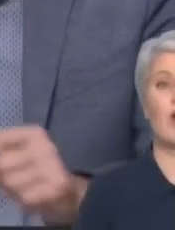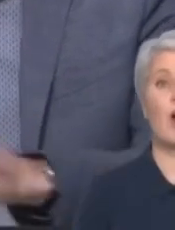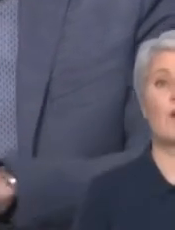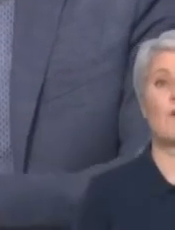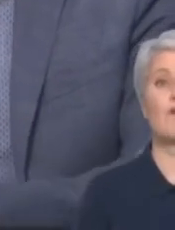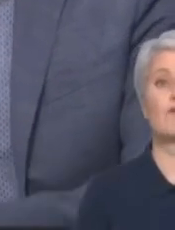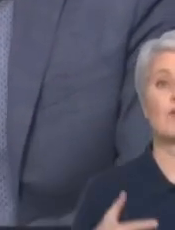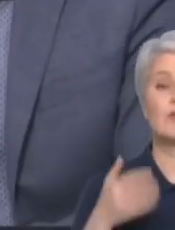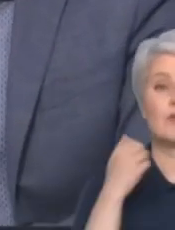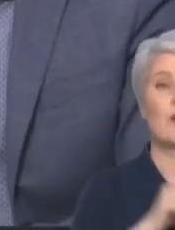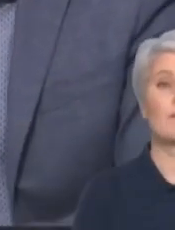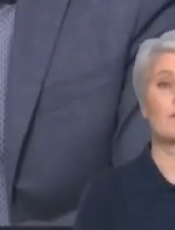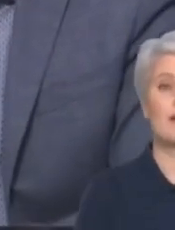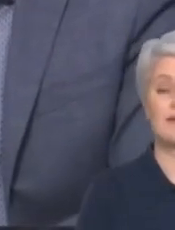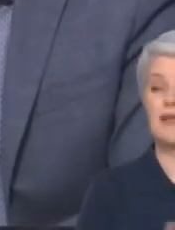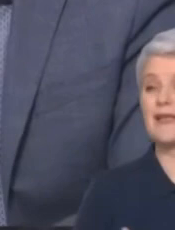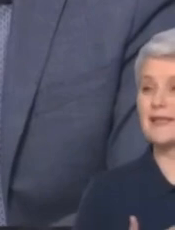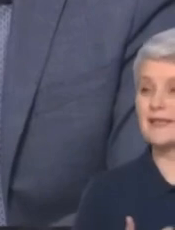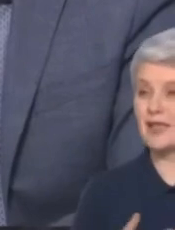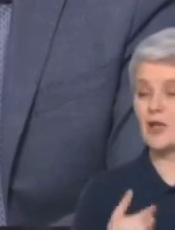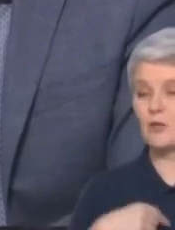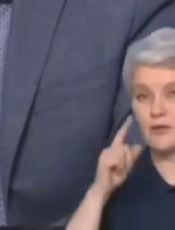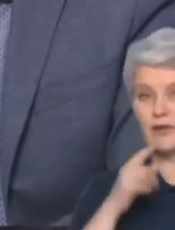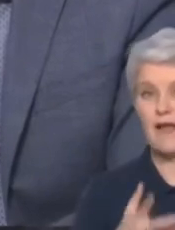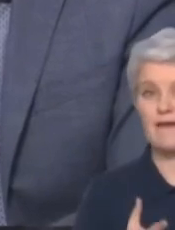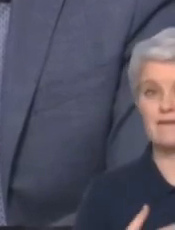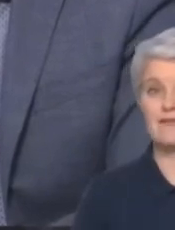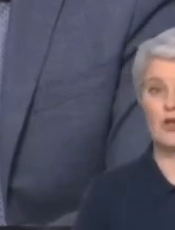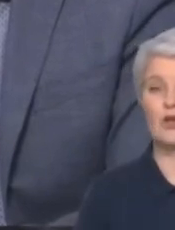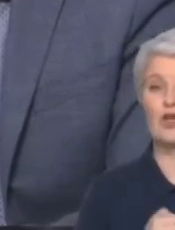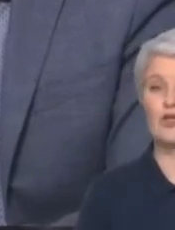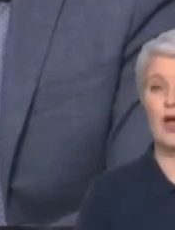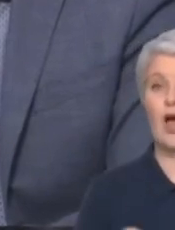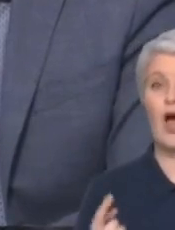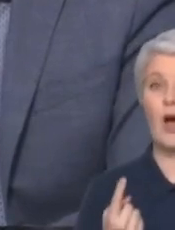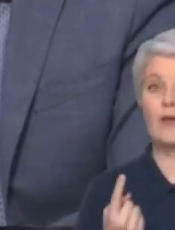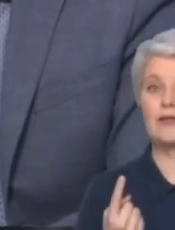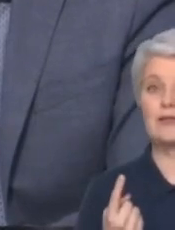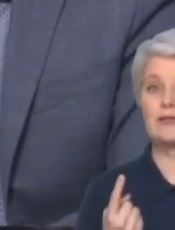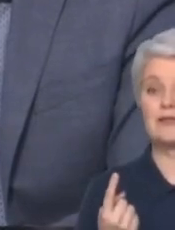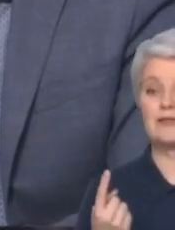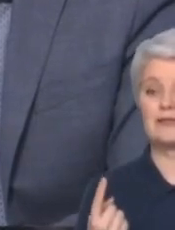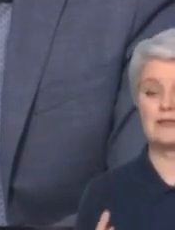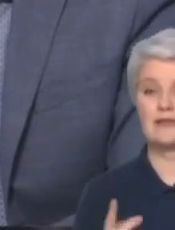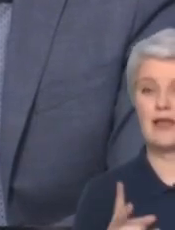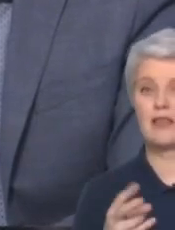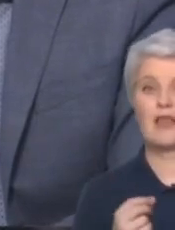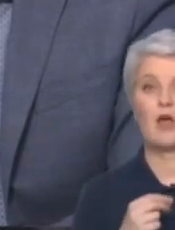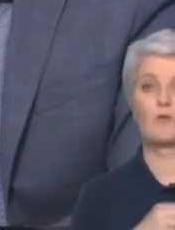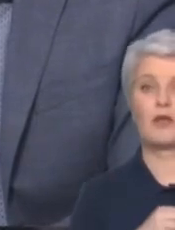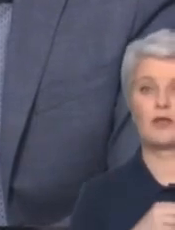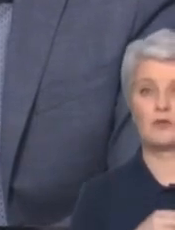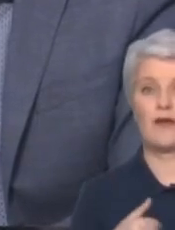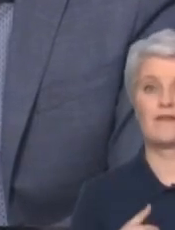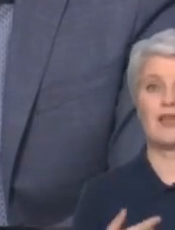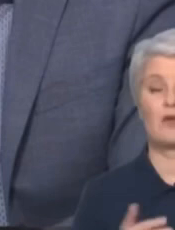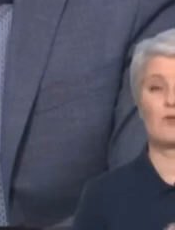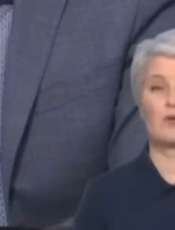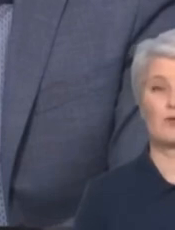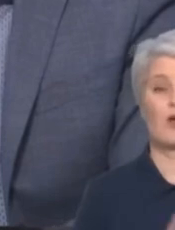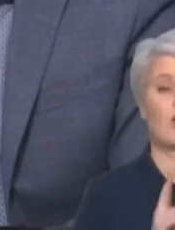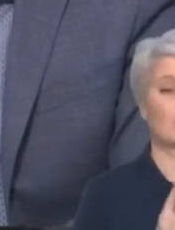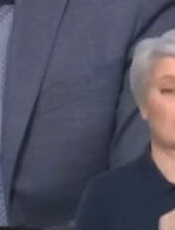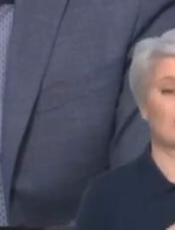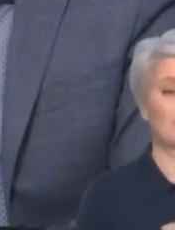пенсію. І третє, ми знаємо, що у родинах дуже часто один з партнерів не працює. Ну, це така взаємна домовленість. Хтось